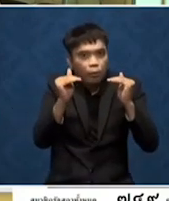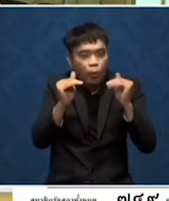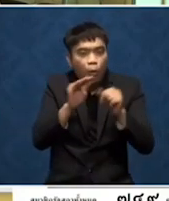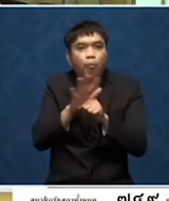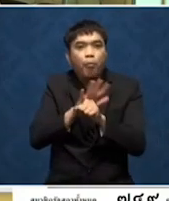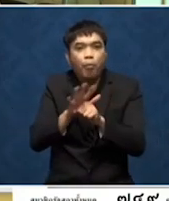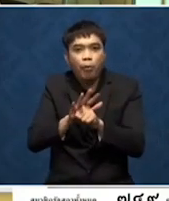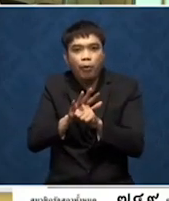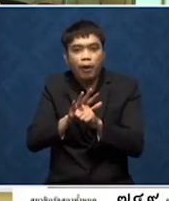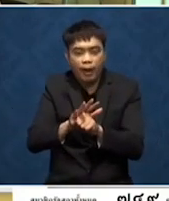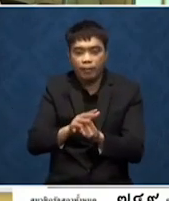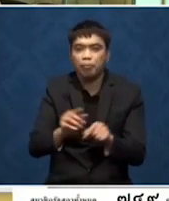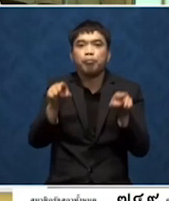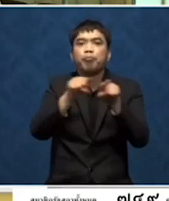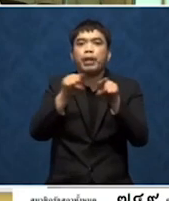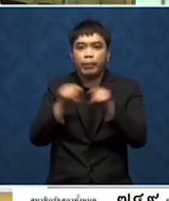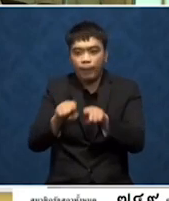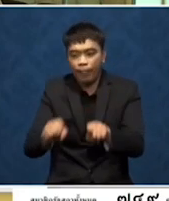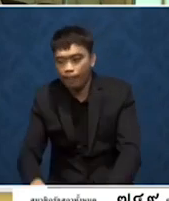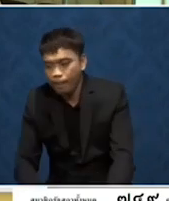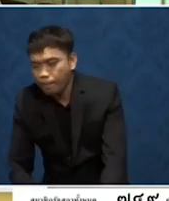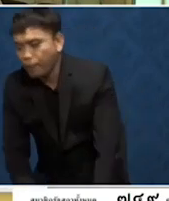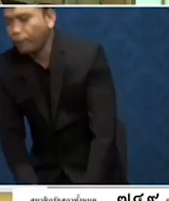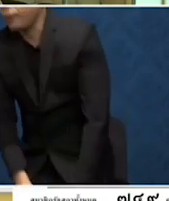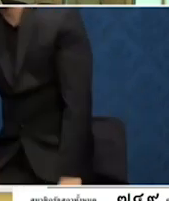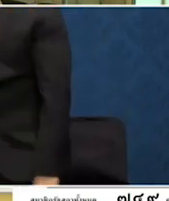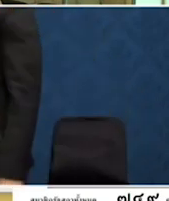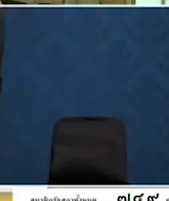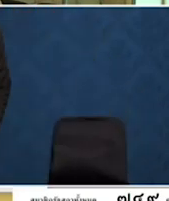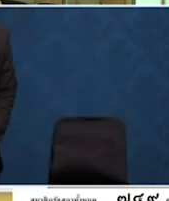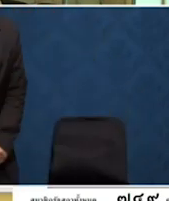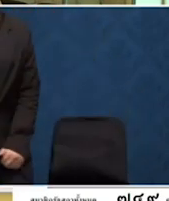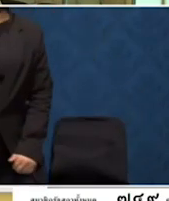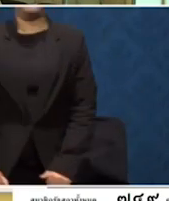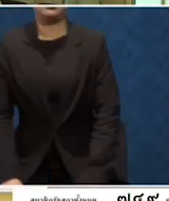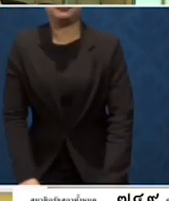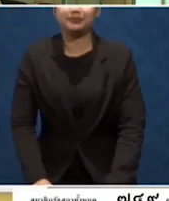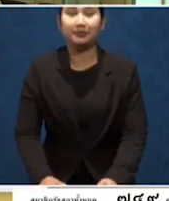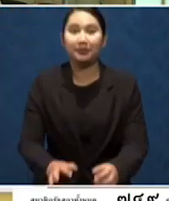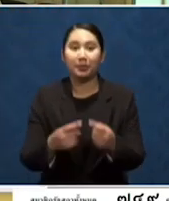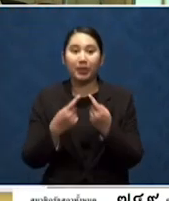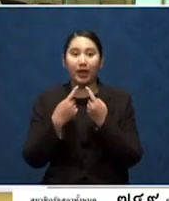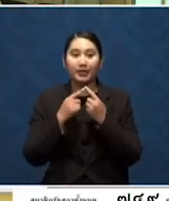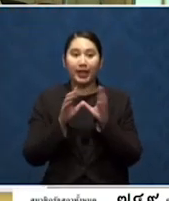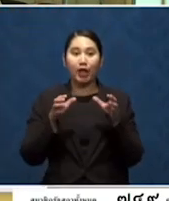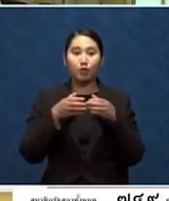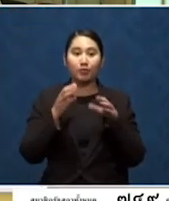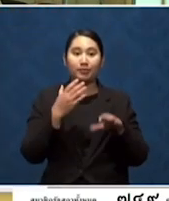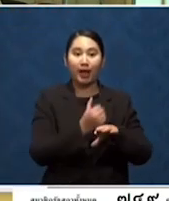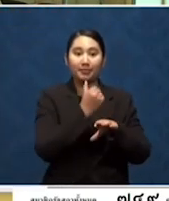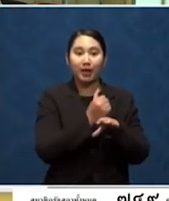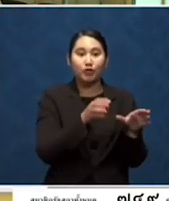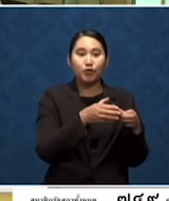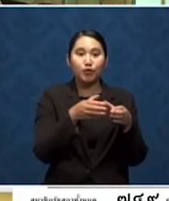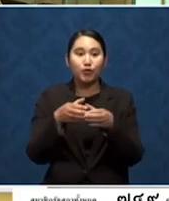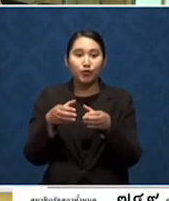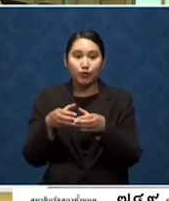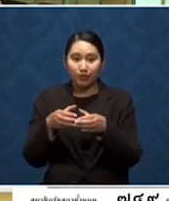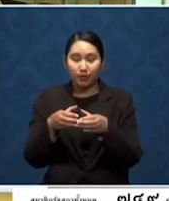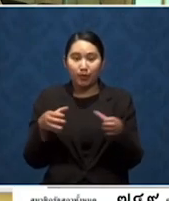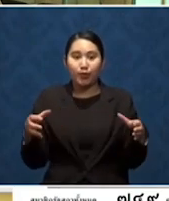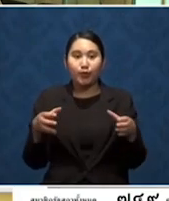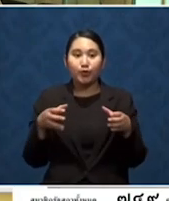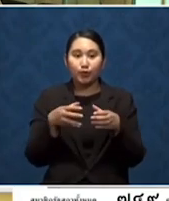จำนวนมหาศาลเช่นเดียวกันครับแต่พี่น้องประชาชนของแต่ละพรรคเหล่านั้นนะครับที่ท่านไปรวม MOU